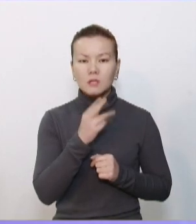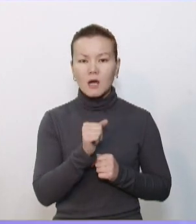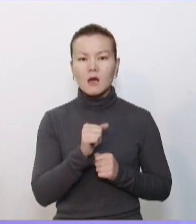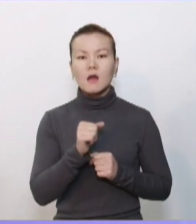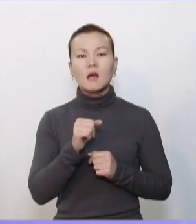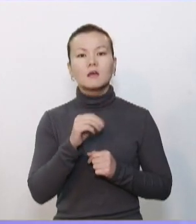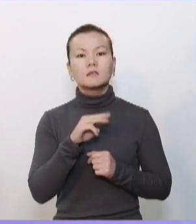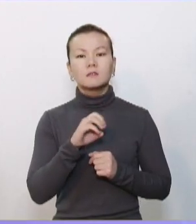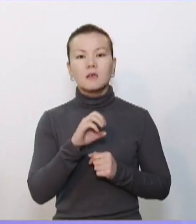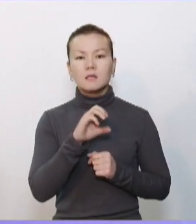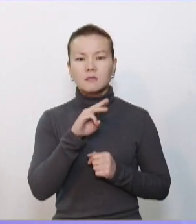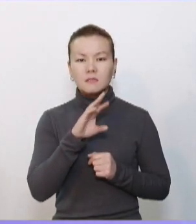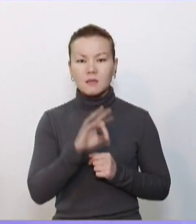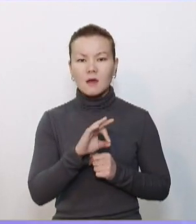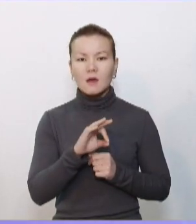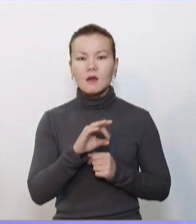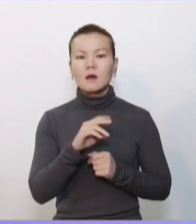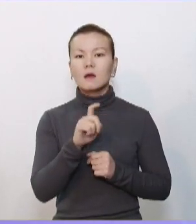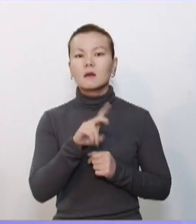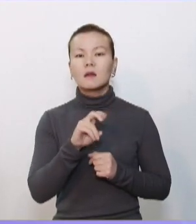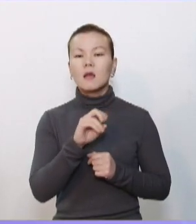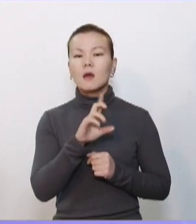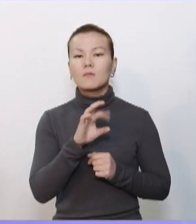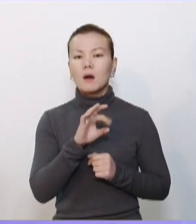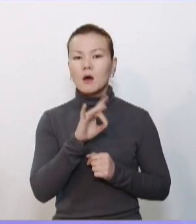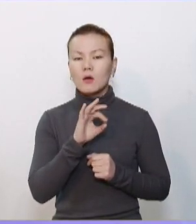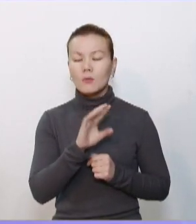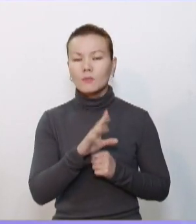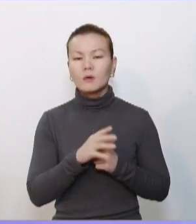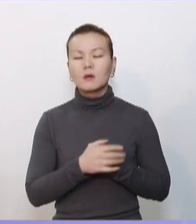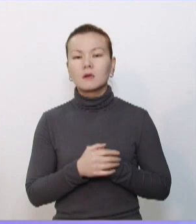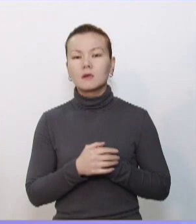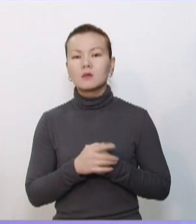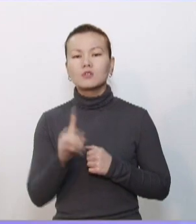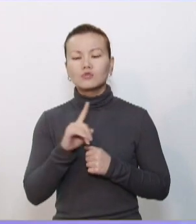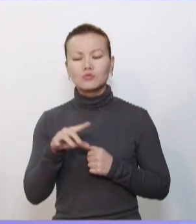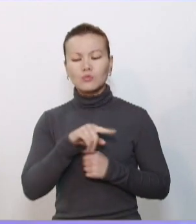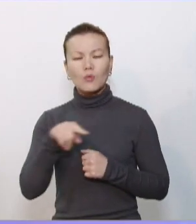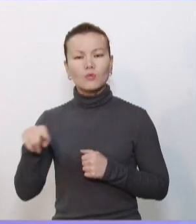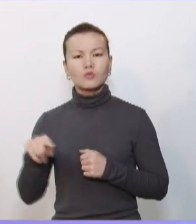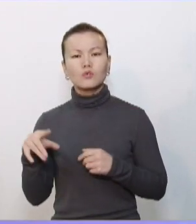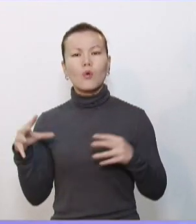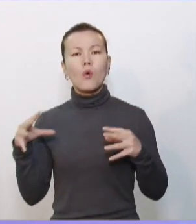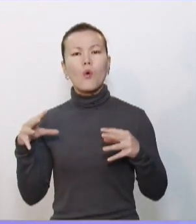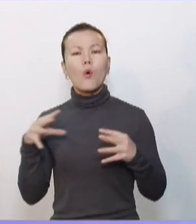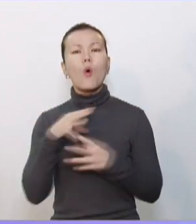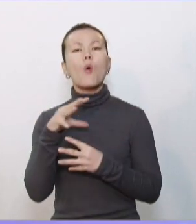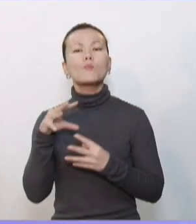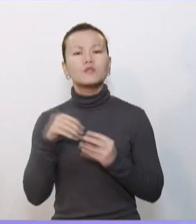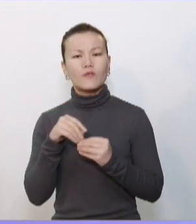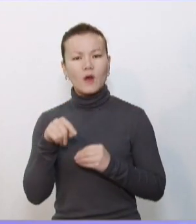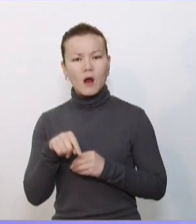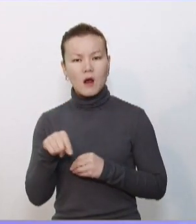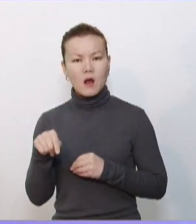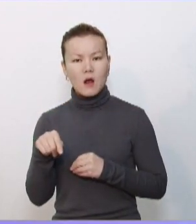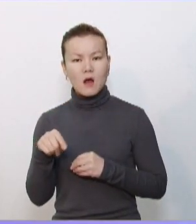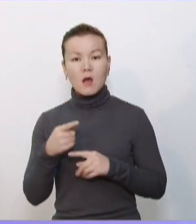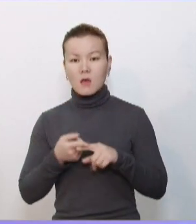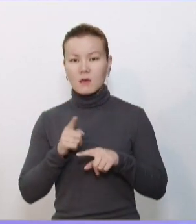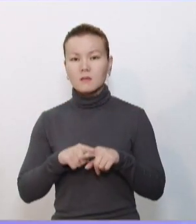мука, хлебороб. Что общего во всех этих словах? Это